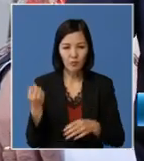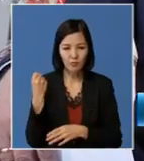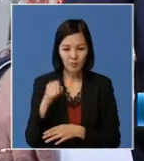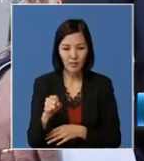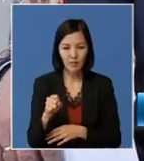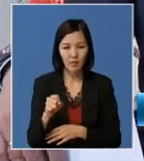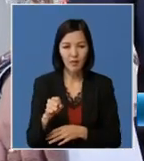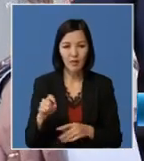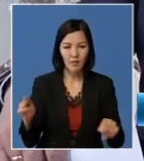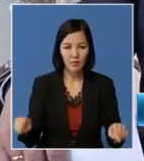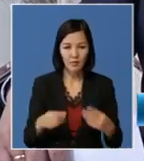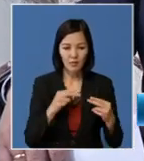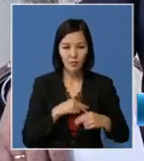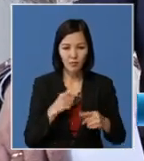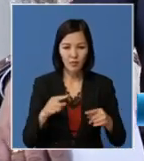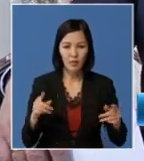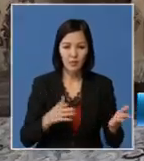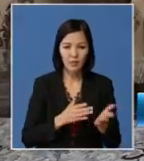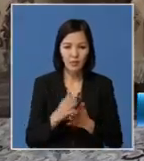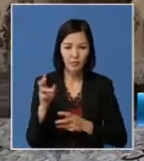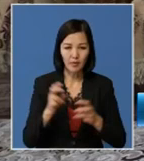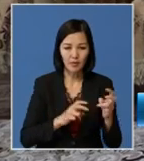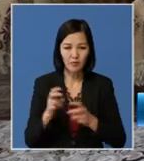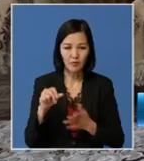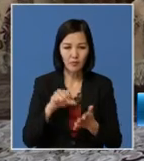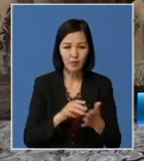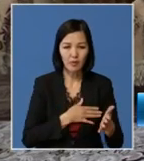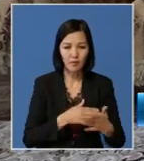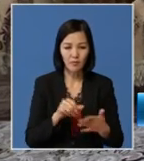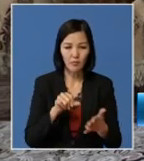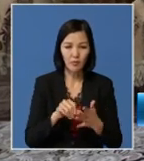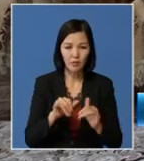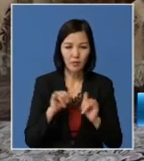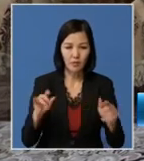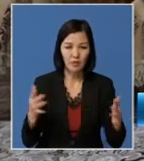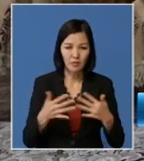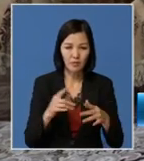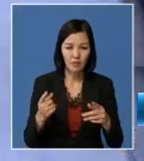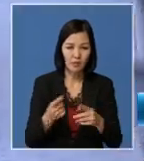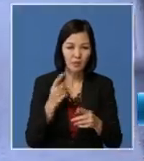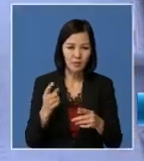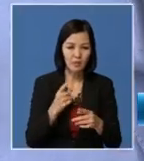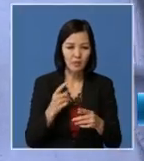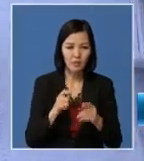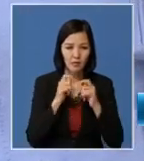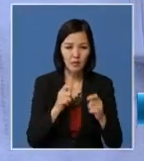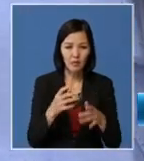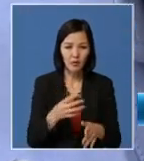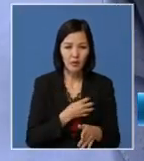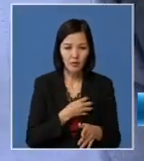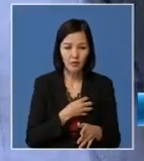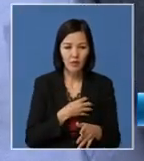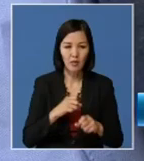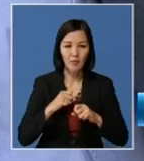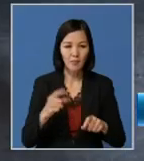После демобилизации работал на различных участках производства, принимал активное участие в освоении целинных и залежных земель, награжден орденом Отечественной